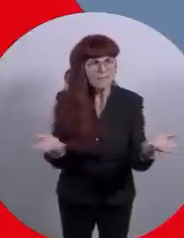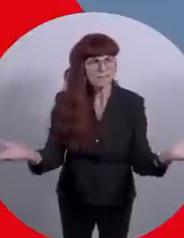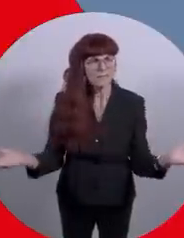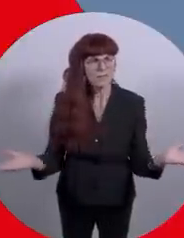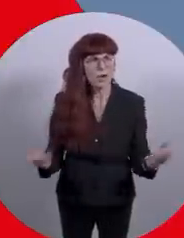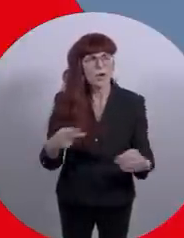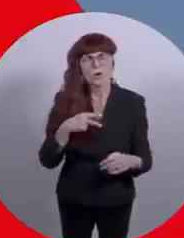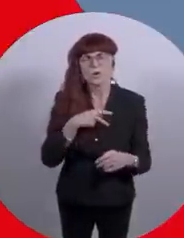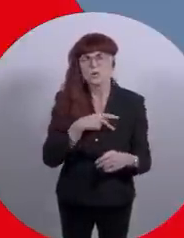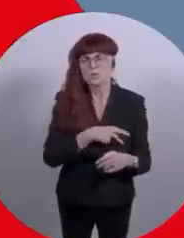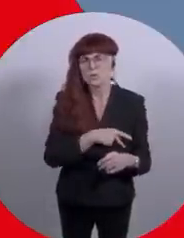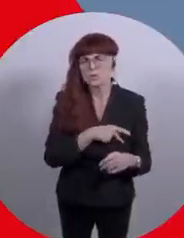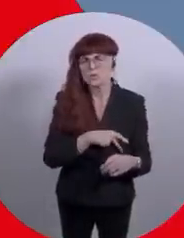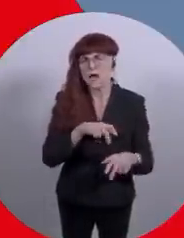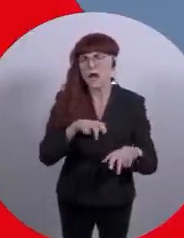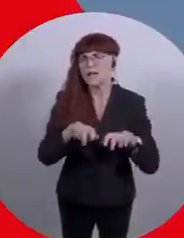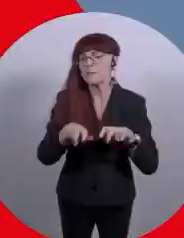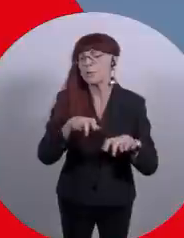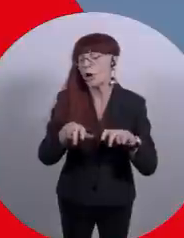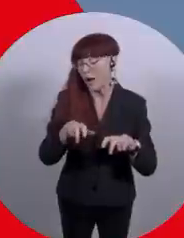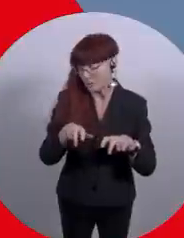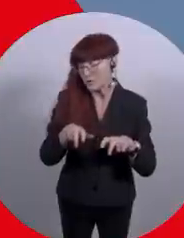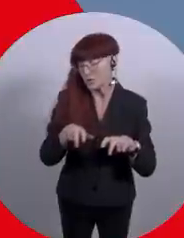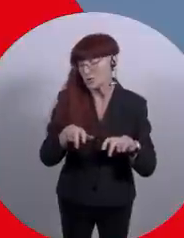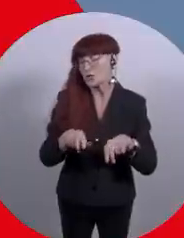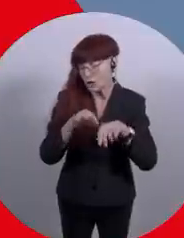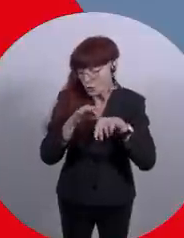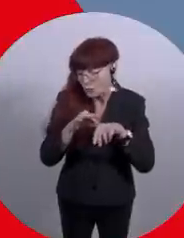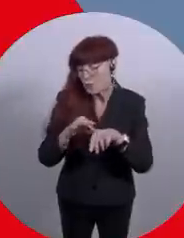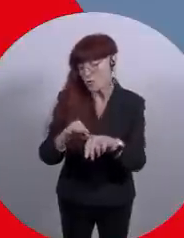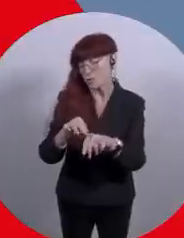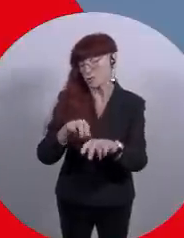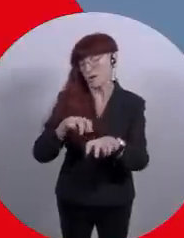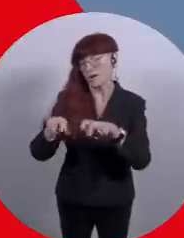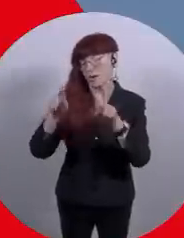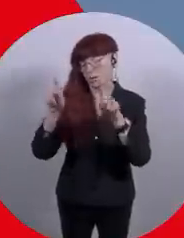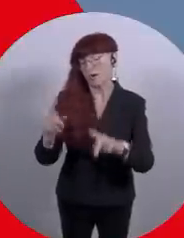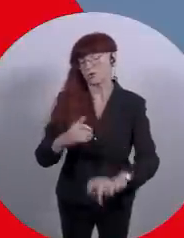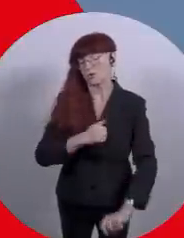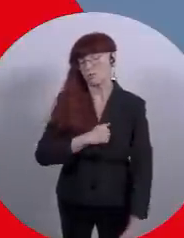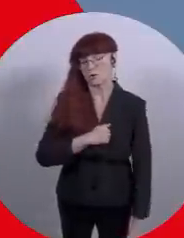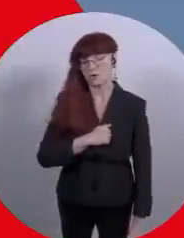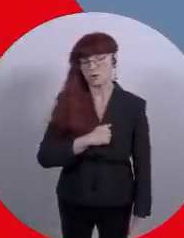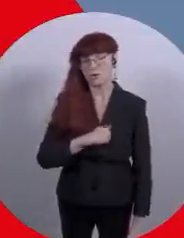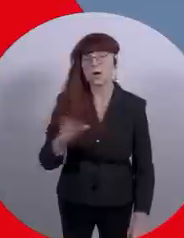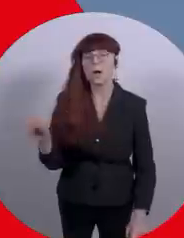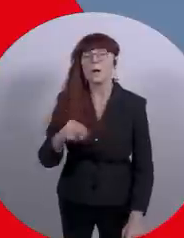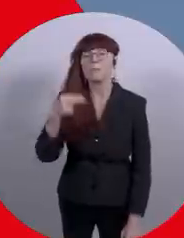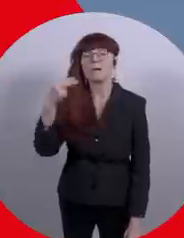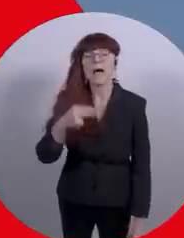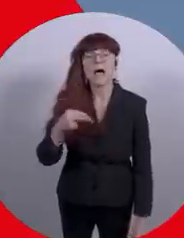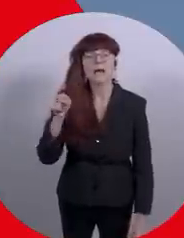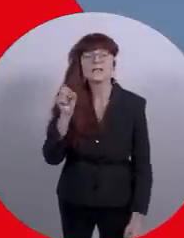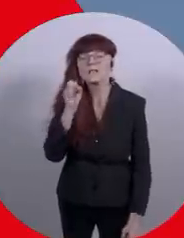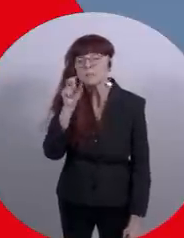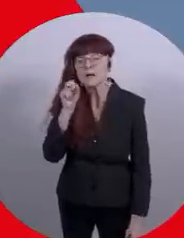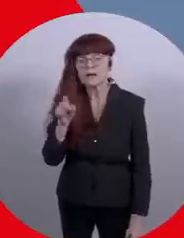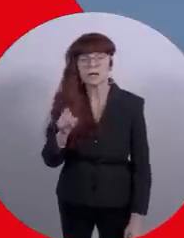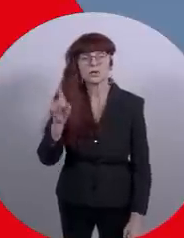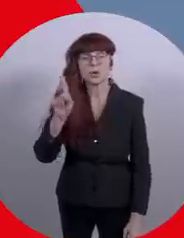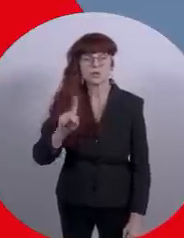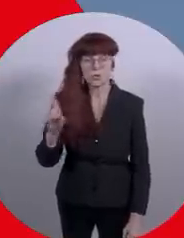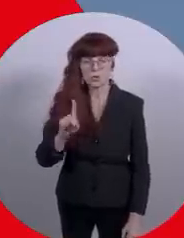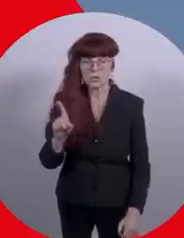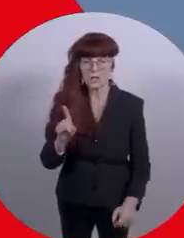sozialdemokratisch geführte Regierung erreichen können und ich bin überzeugt davon dass wir mit Hans Peter doskozil als Vorsitzenden und